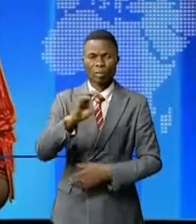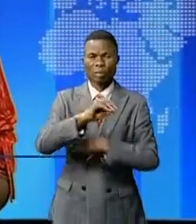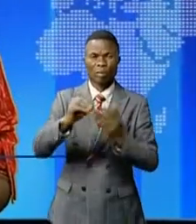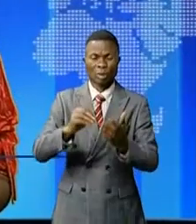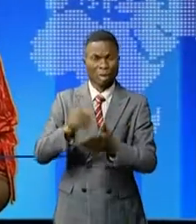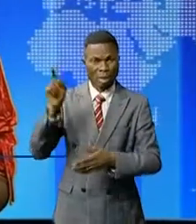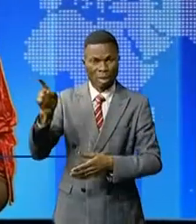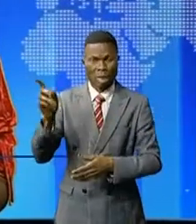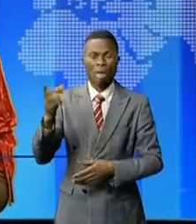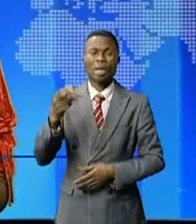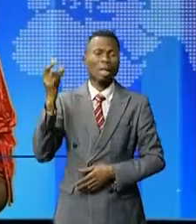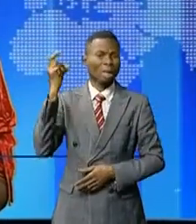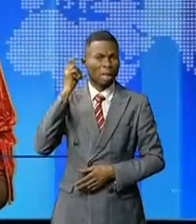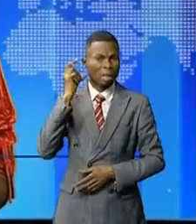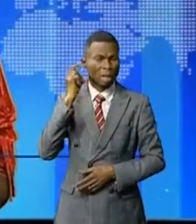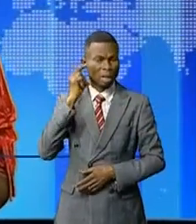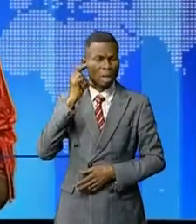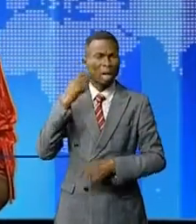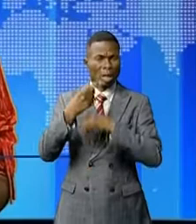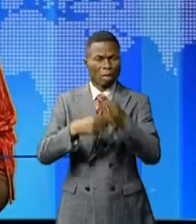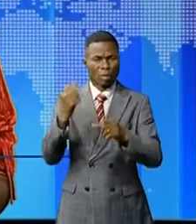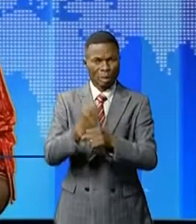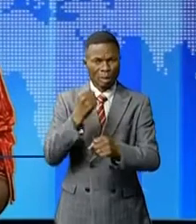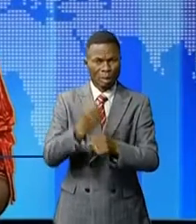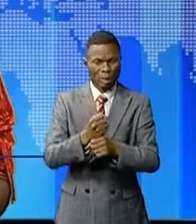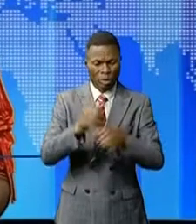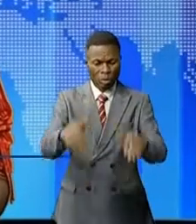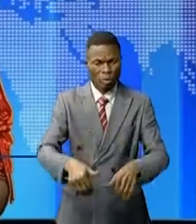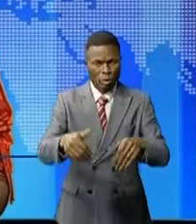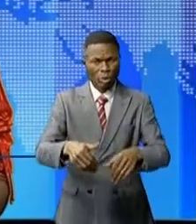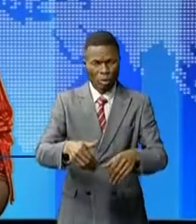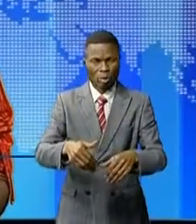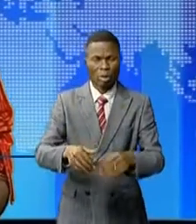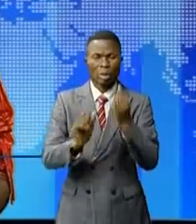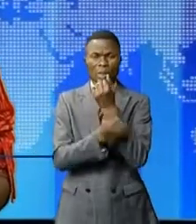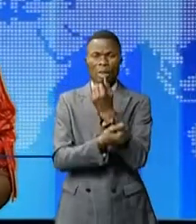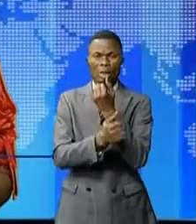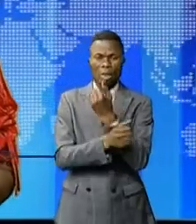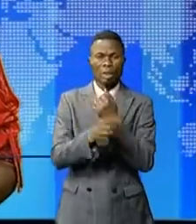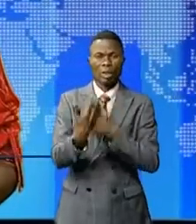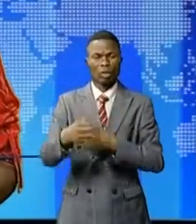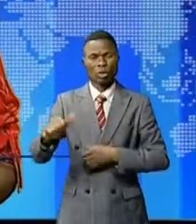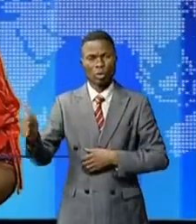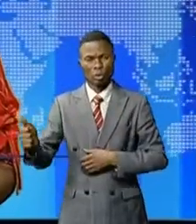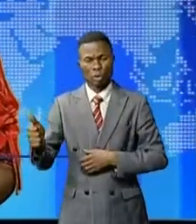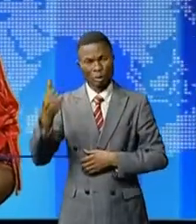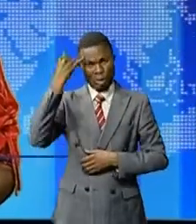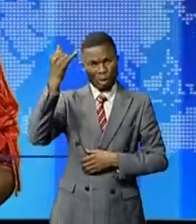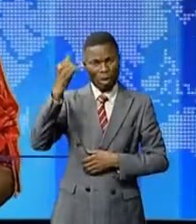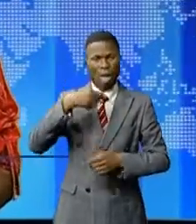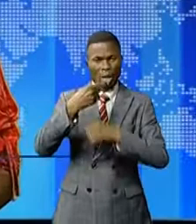Sur place à Kananga, elle a également lancé les activités champêtres pour la culture de maïs et autres dans le cadre de la